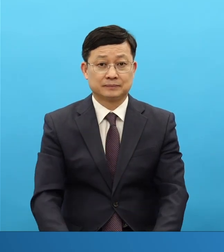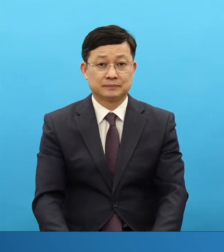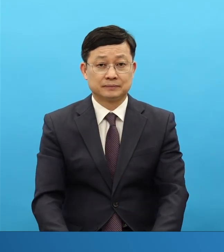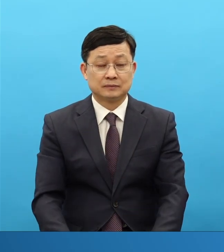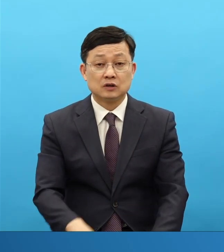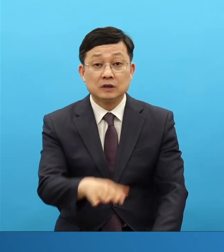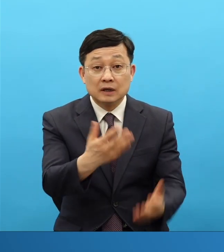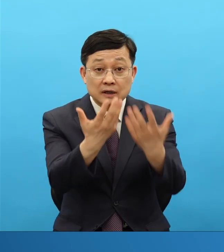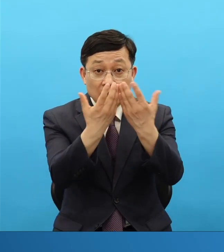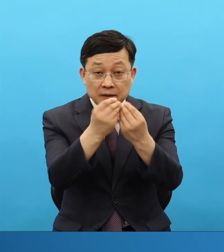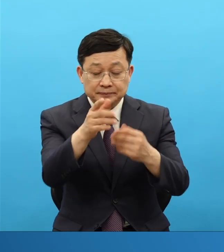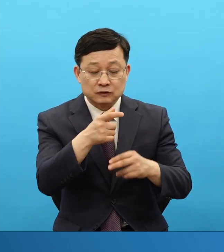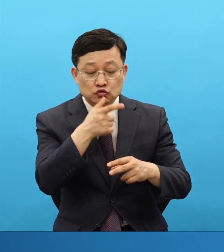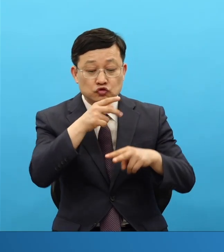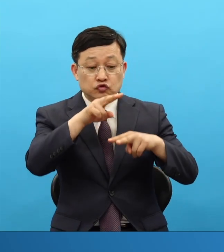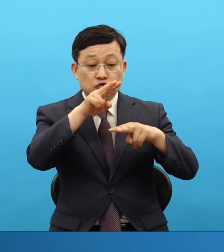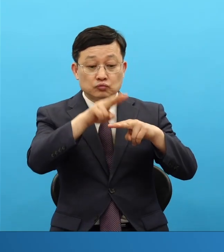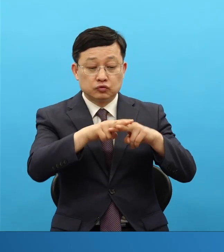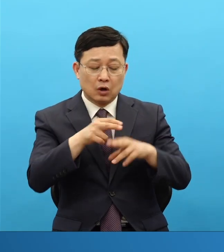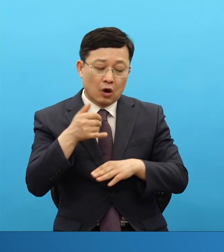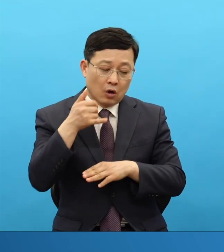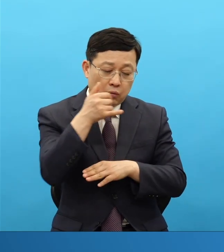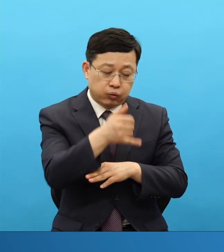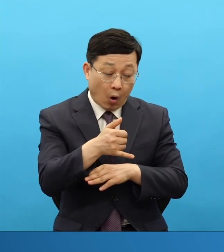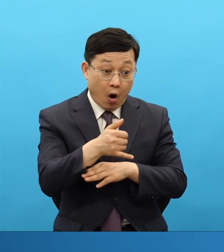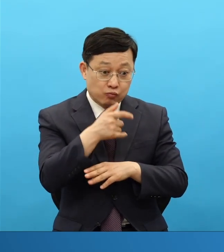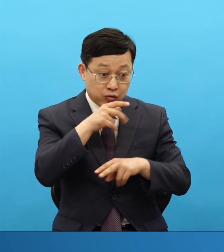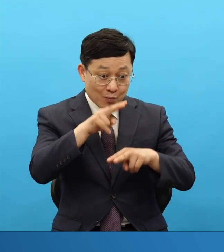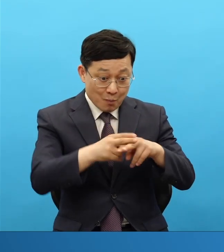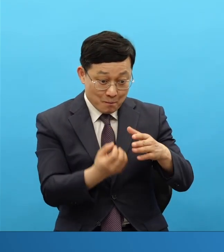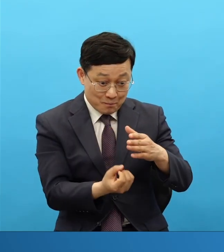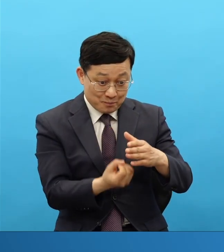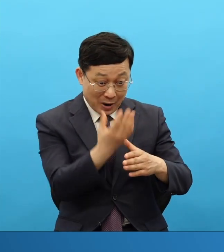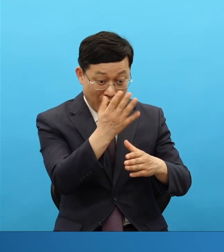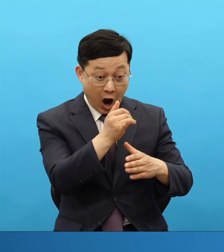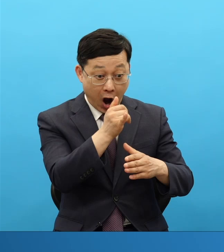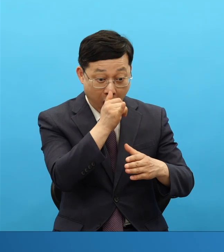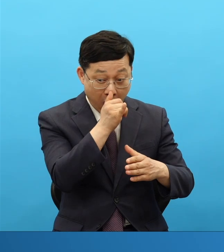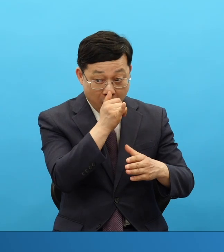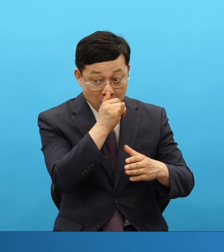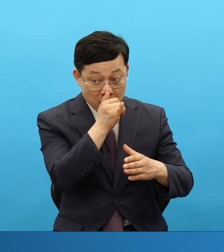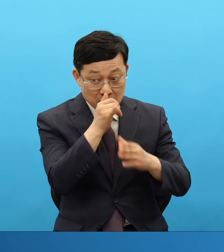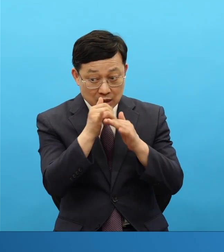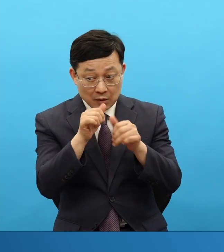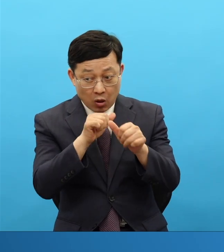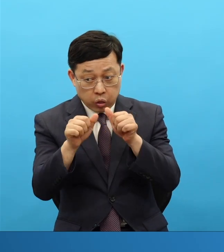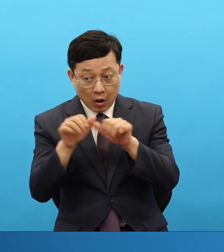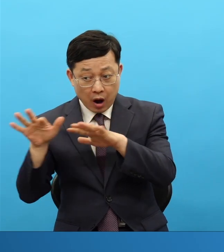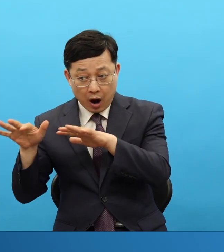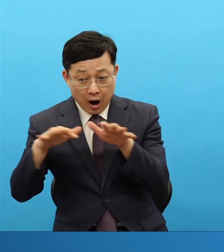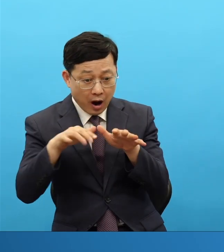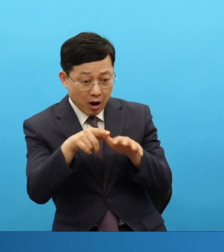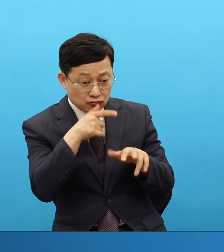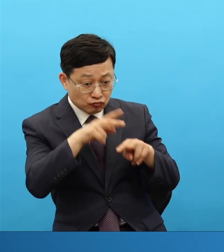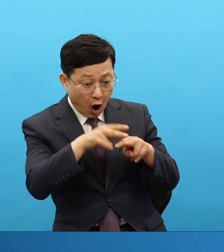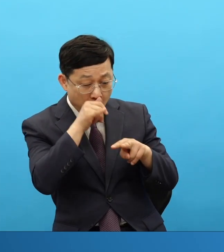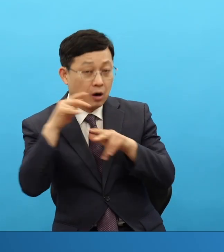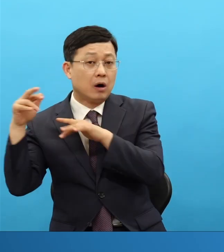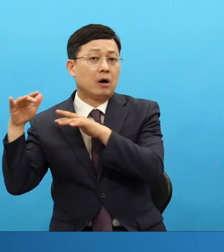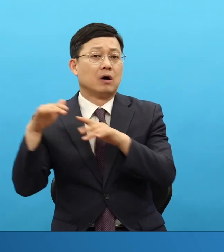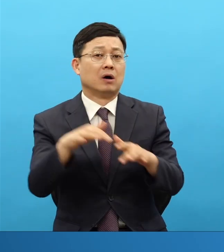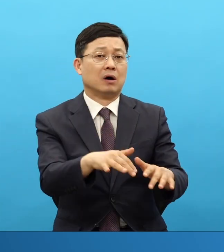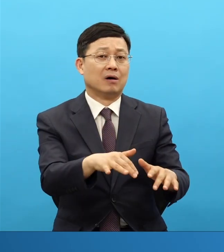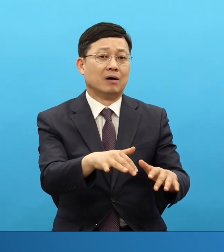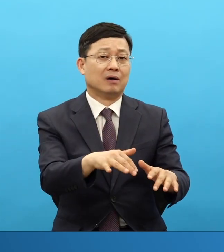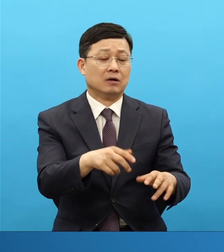있으면 사람들이 와요. If there is a well, people will come to it. 예, 우물도 없이 아무리 소리 질러본들 안 옵니다. But if you don't have a well, no matter how much you shout,